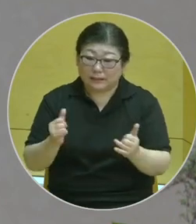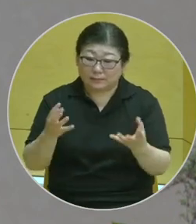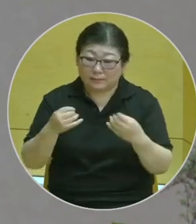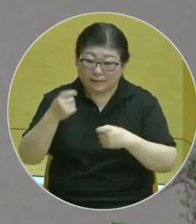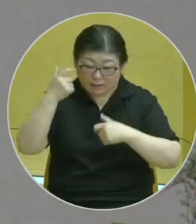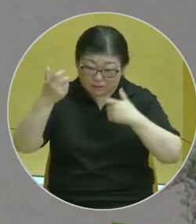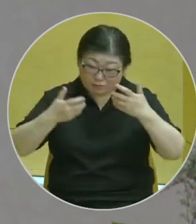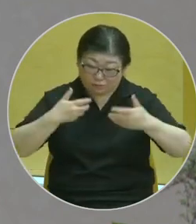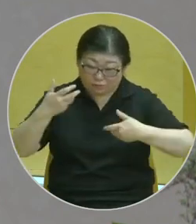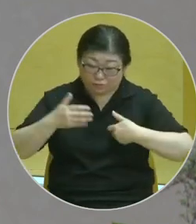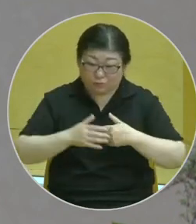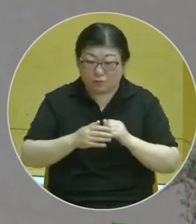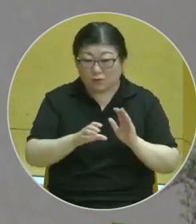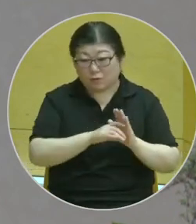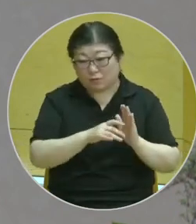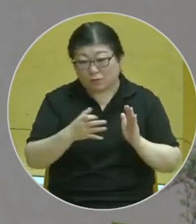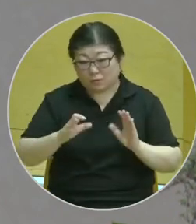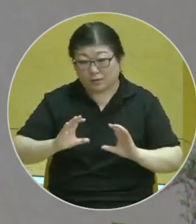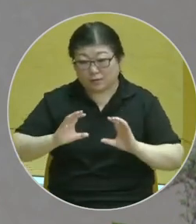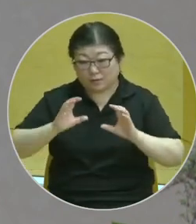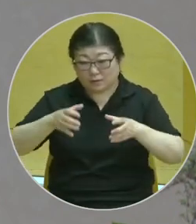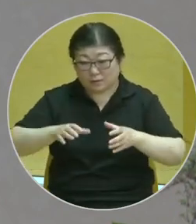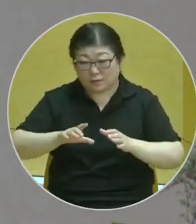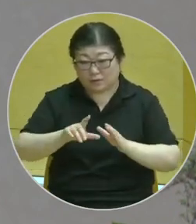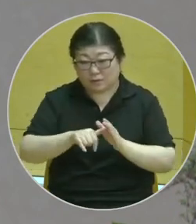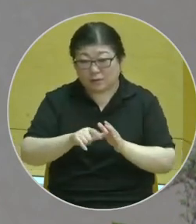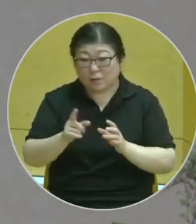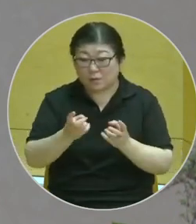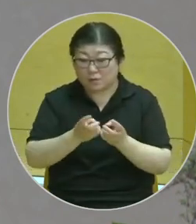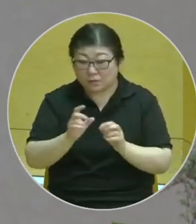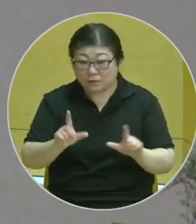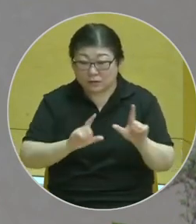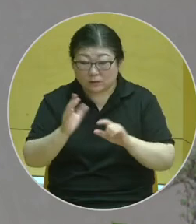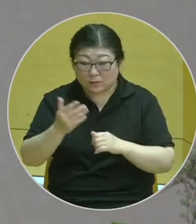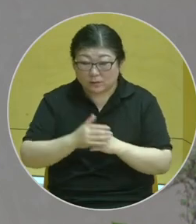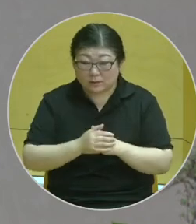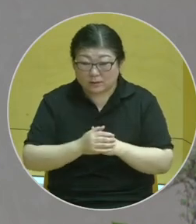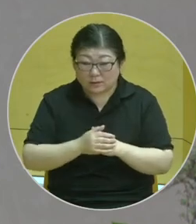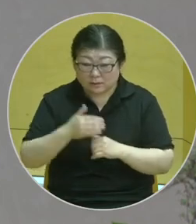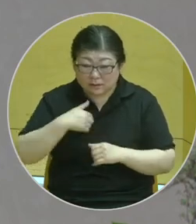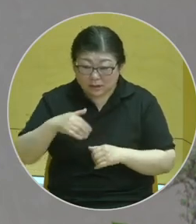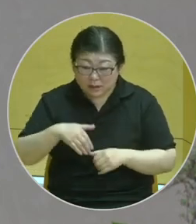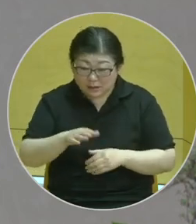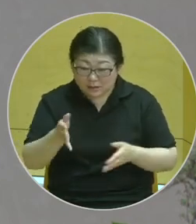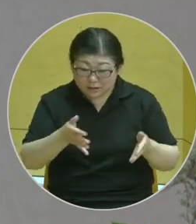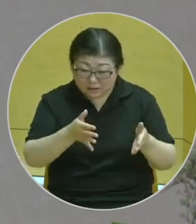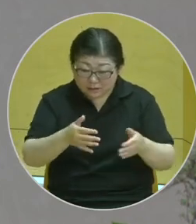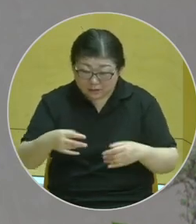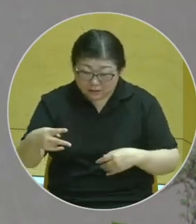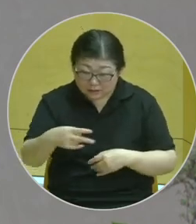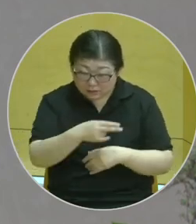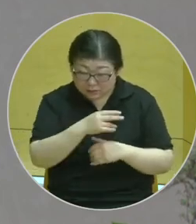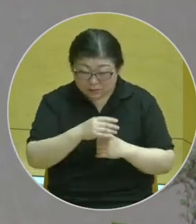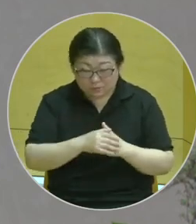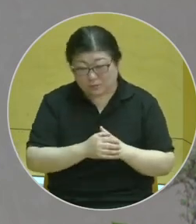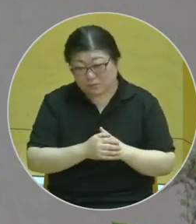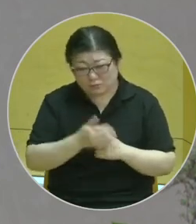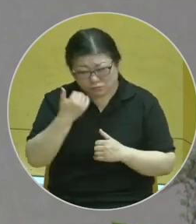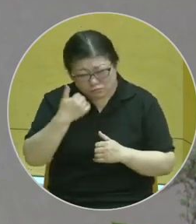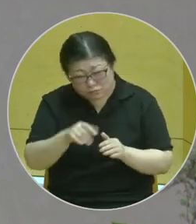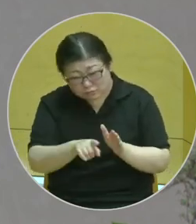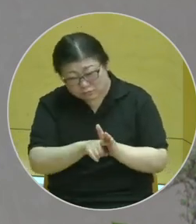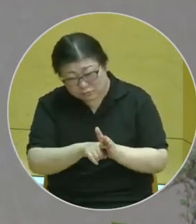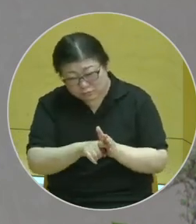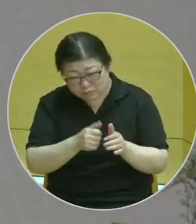살아야 되냐 내가 갈 길이 끊어져 써 어디로 갈지 몰라 누구를 의지하고 무슨 어지 할지 알지 못하겠어